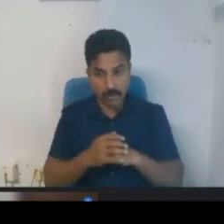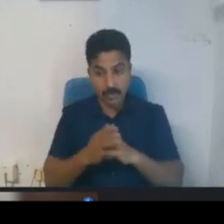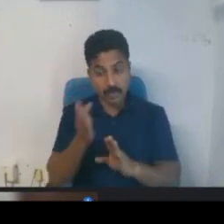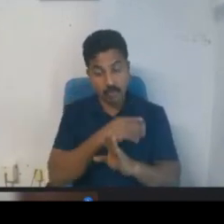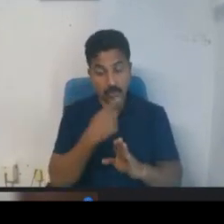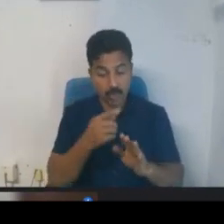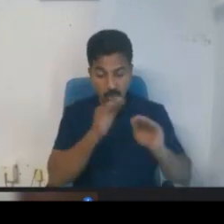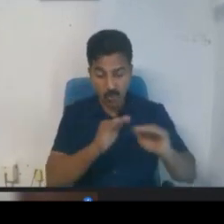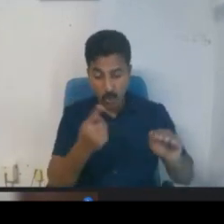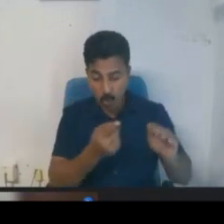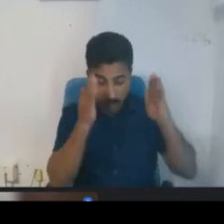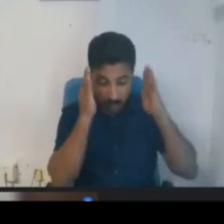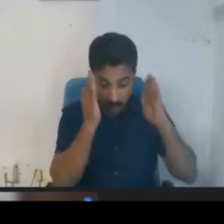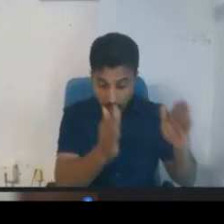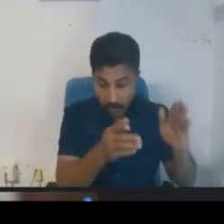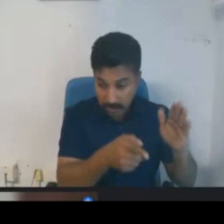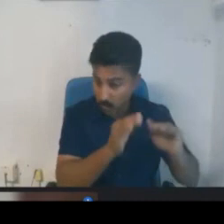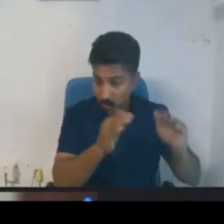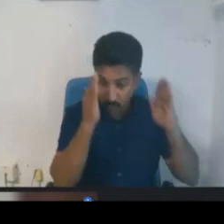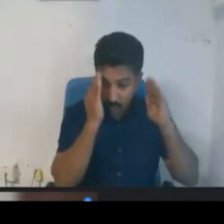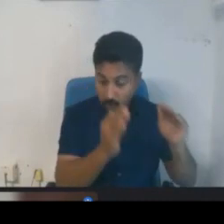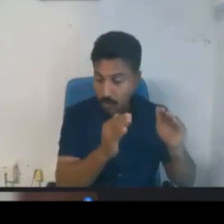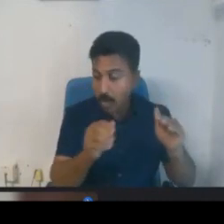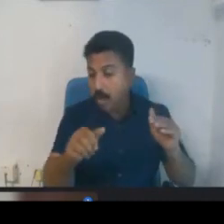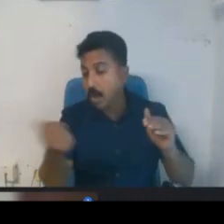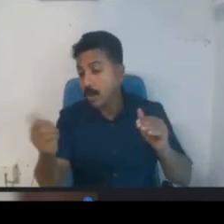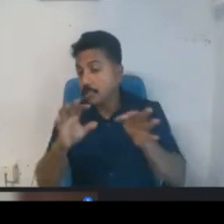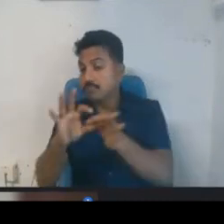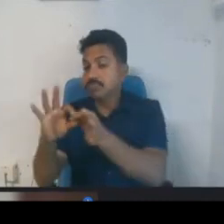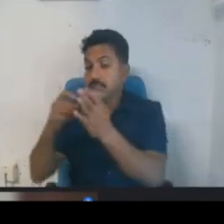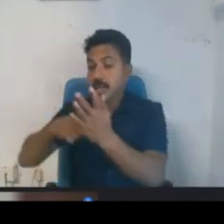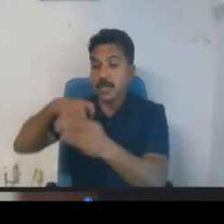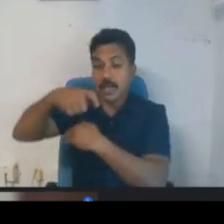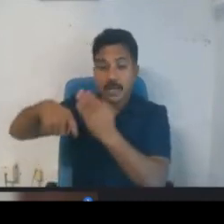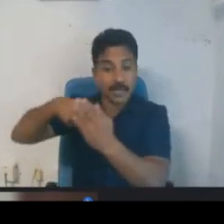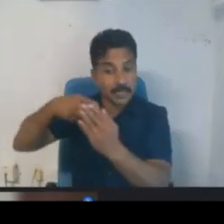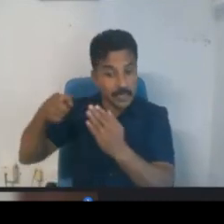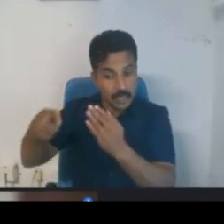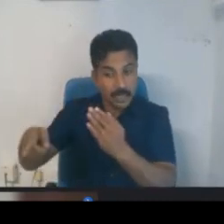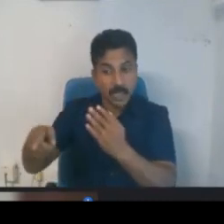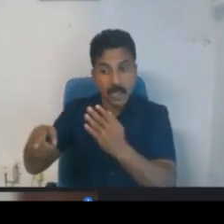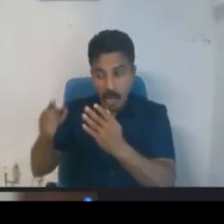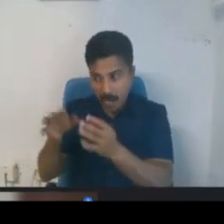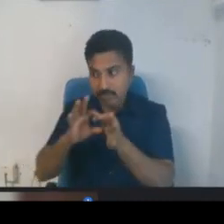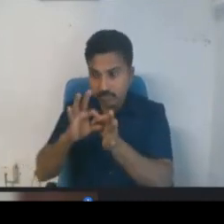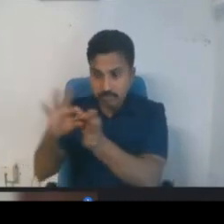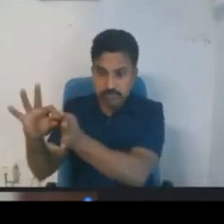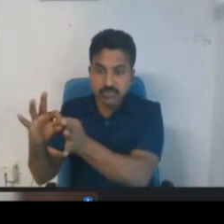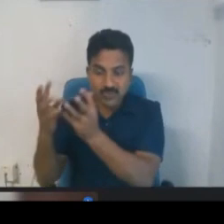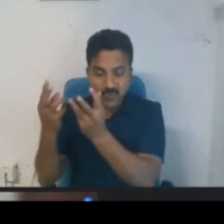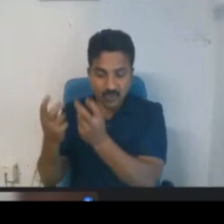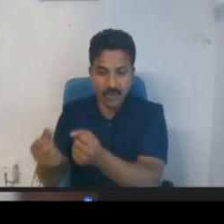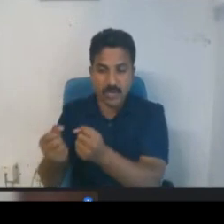കുഞ്ഞിനെ മാത്രം നമ്മൾ ശ്രദ്ധിക്കുമ്പം നിങ്ങൾ നിങ്ങളുടെ മറ്റ് ബന്ധങ്ങളെ എന്താ കൈക്കുള്ളിൽ ആക്കുക